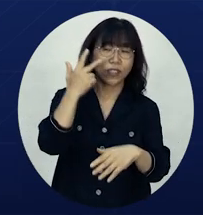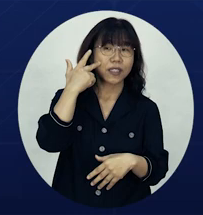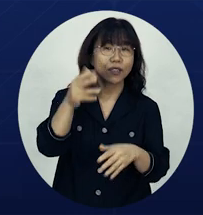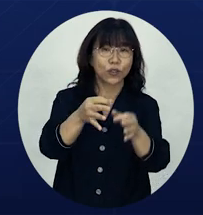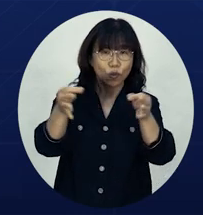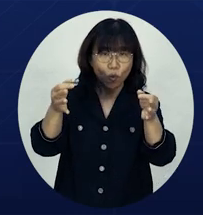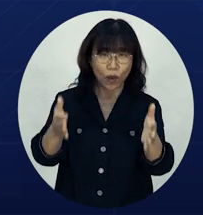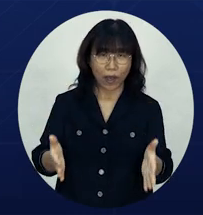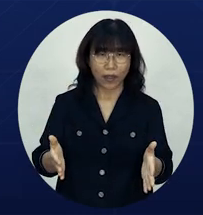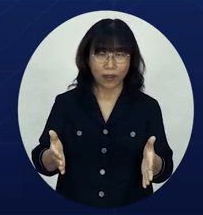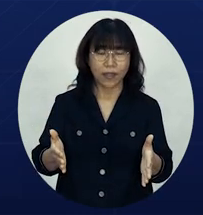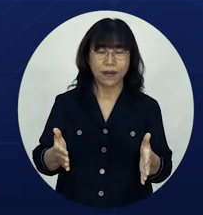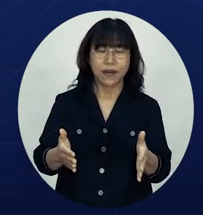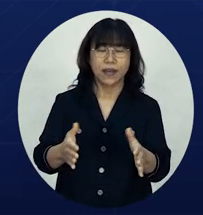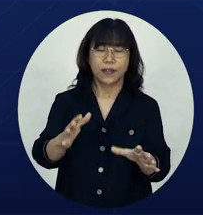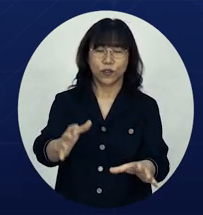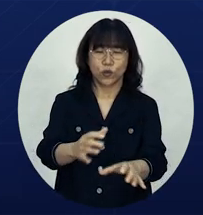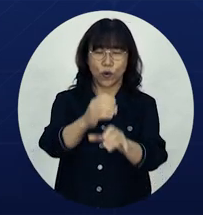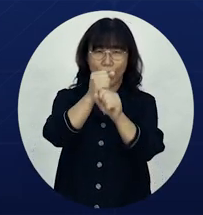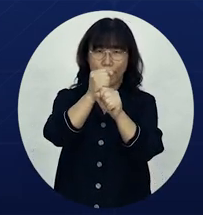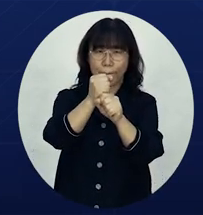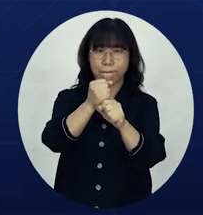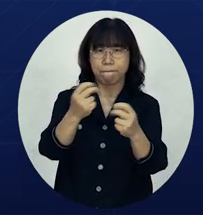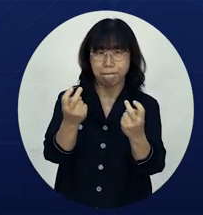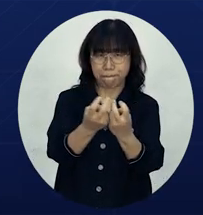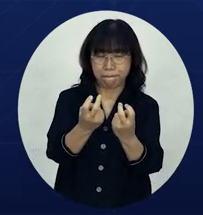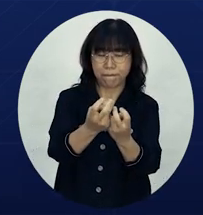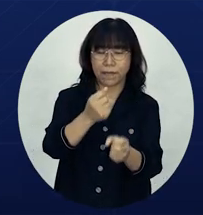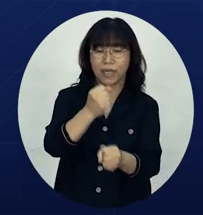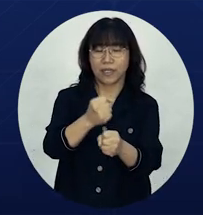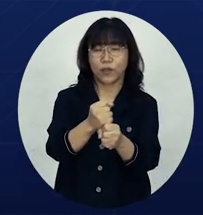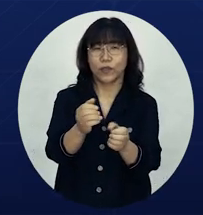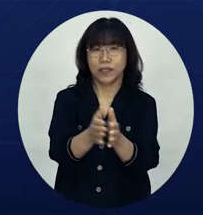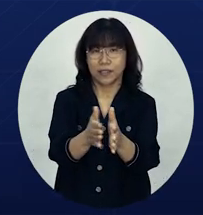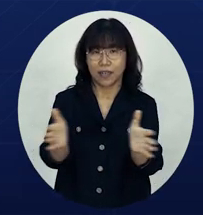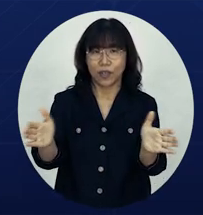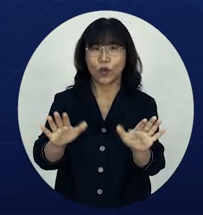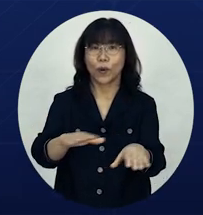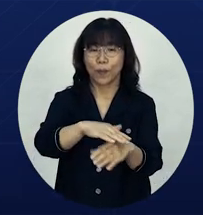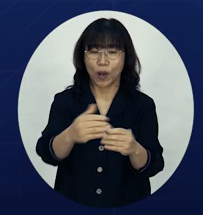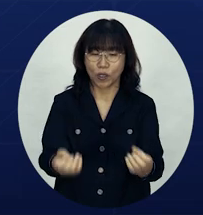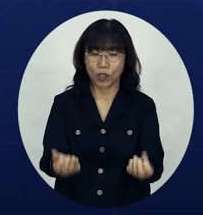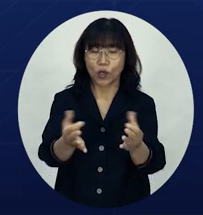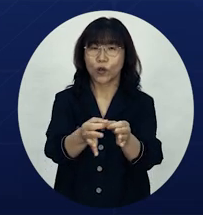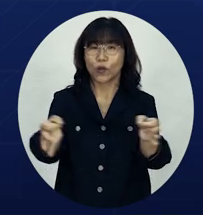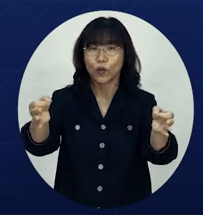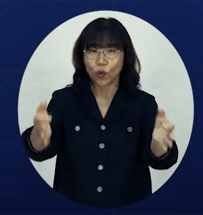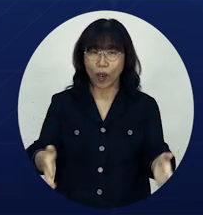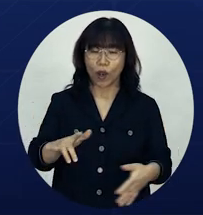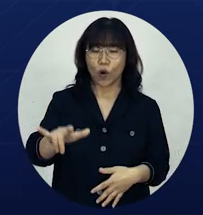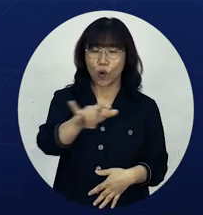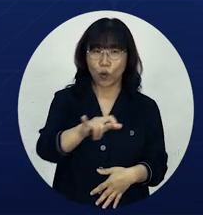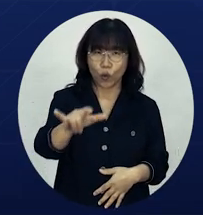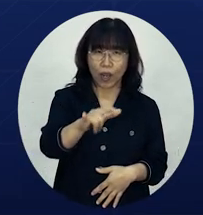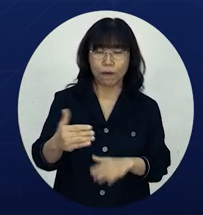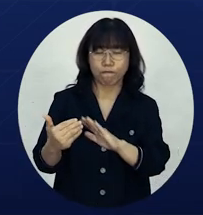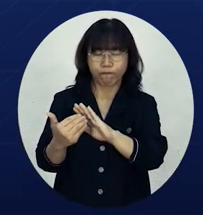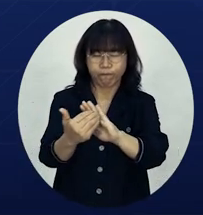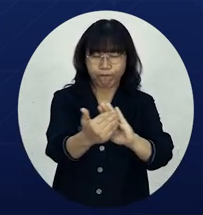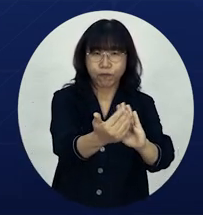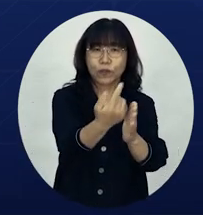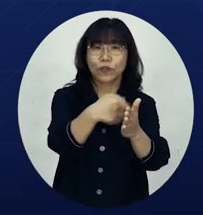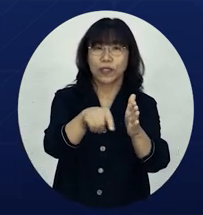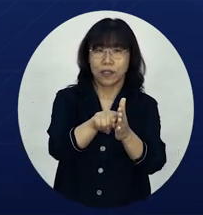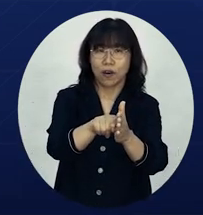종합대책을 마련하고 시행에 들어갑니다 특히 이번 명절 연휴 기간동안 코론 알고 가 확산되지 않도록 코론